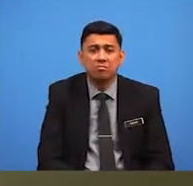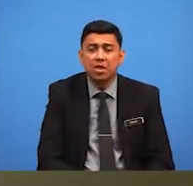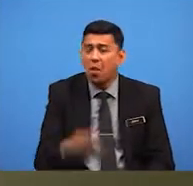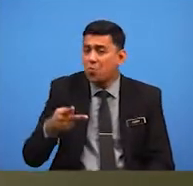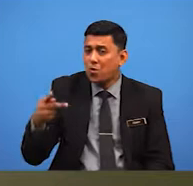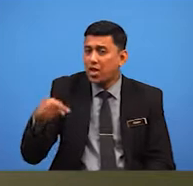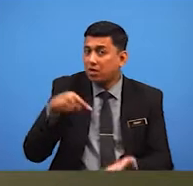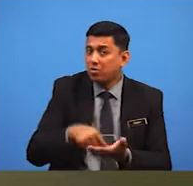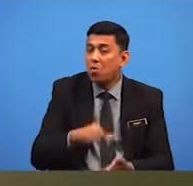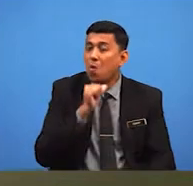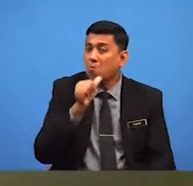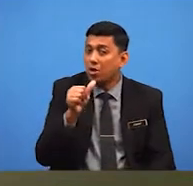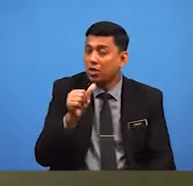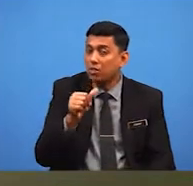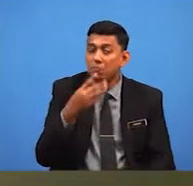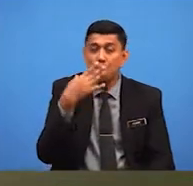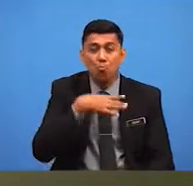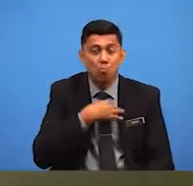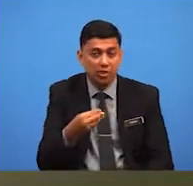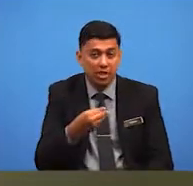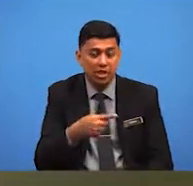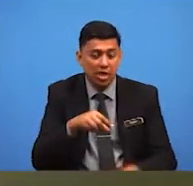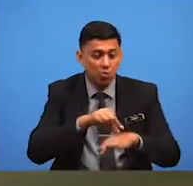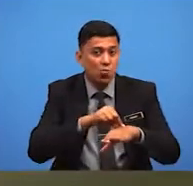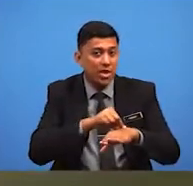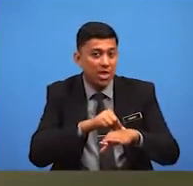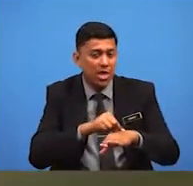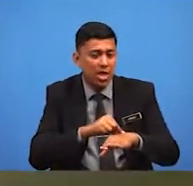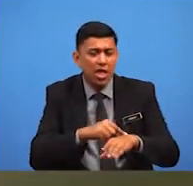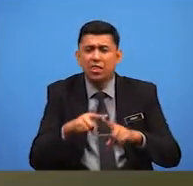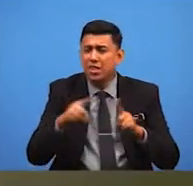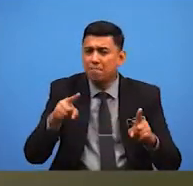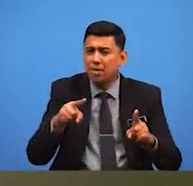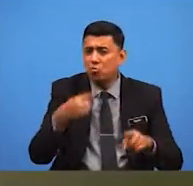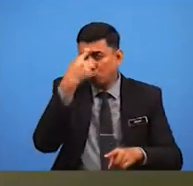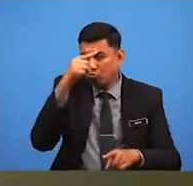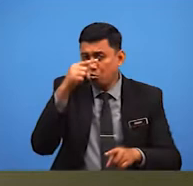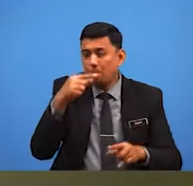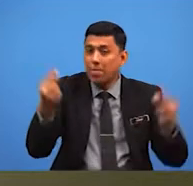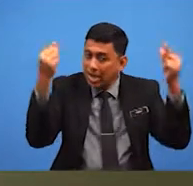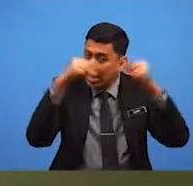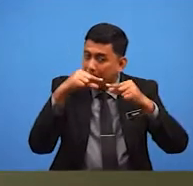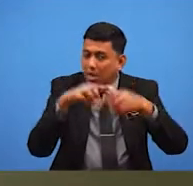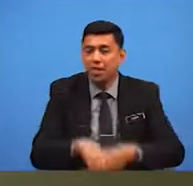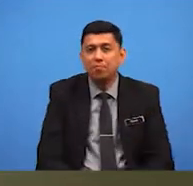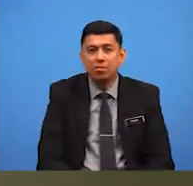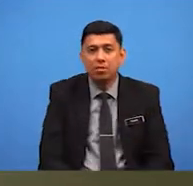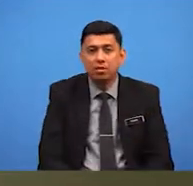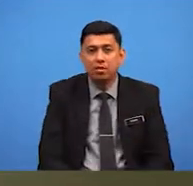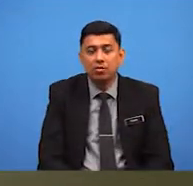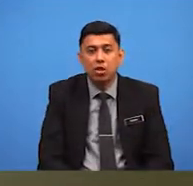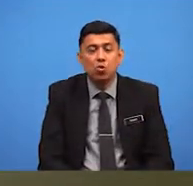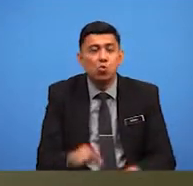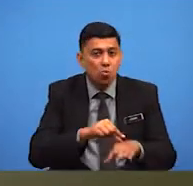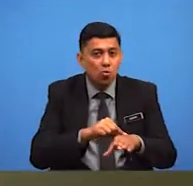Produk ini bukan untuk memutihkan kulit. Patutlah kulit muka awak sudah gelap. Produk ini sebenarnya untuk